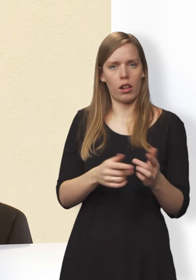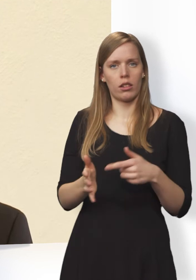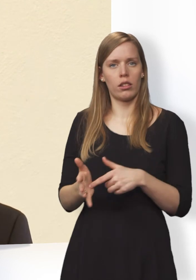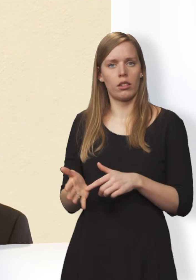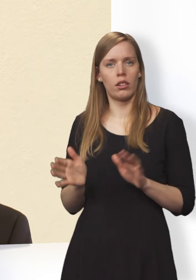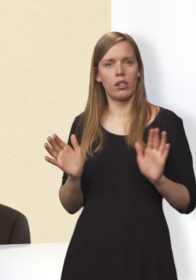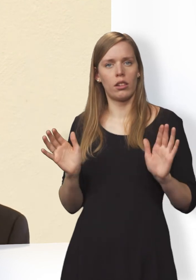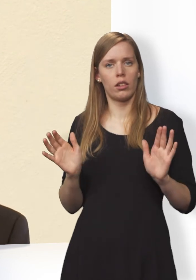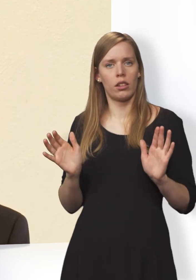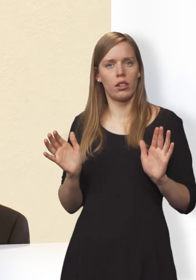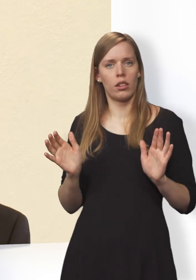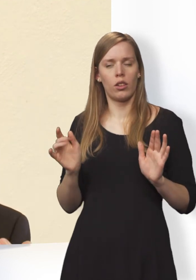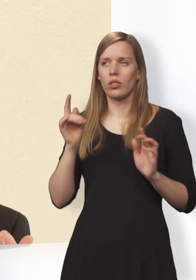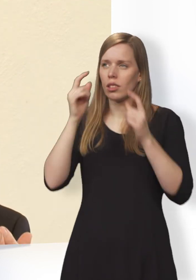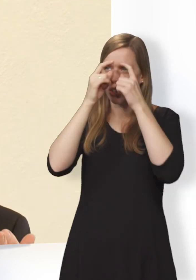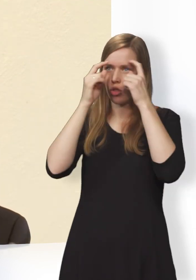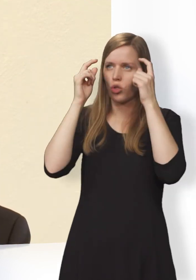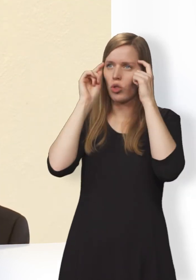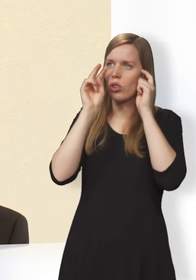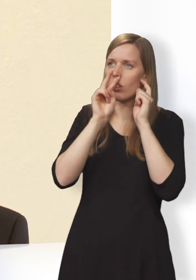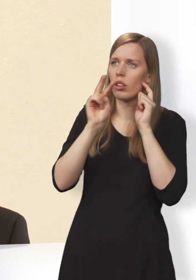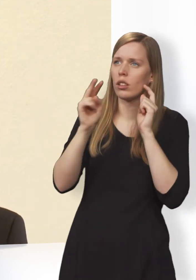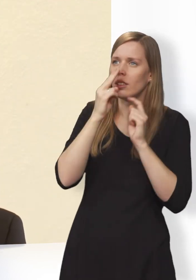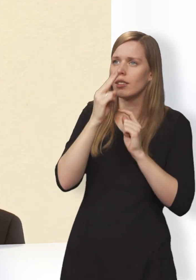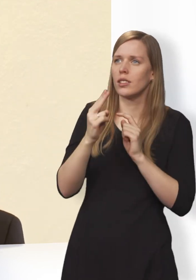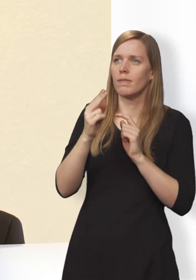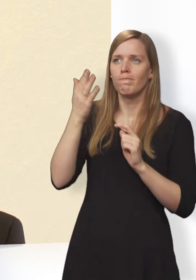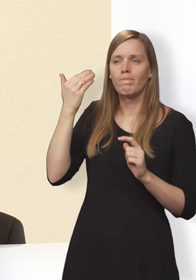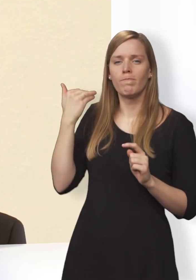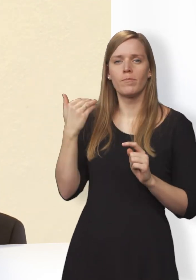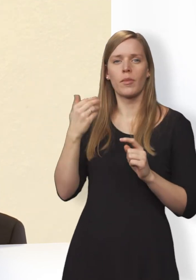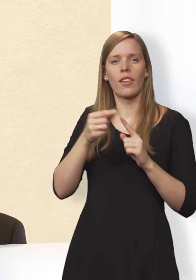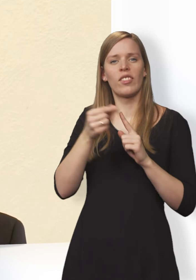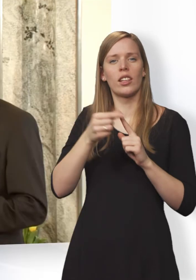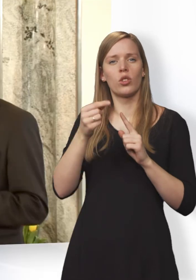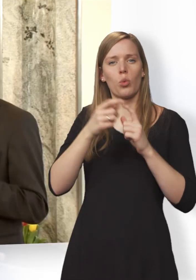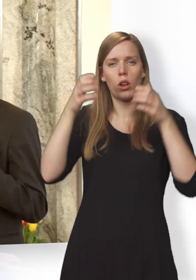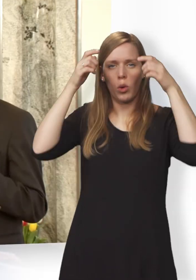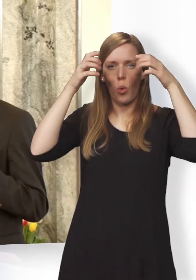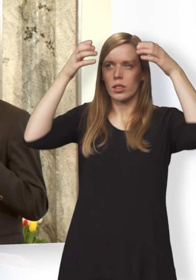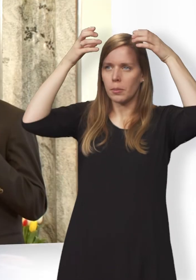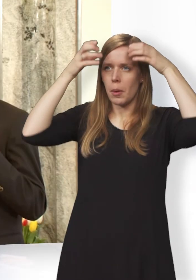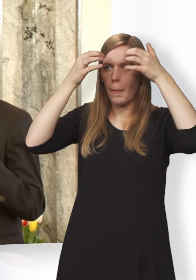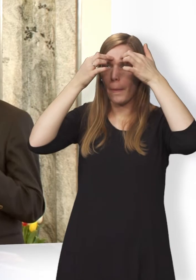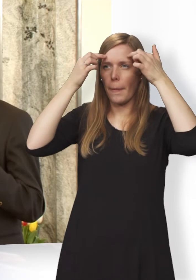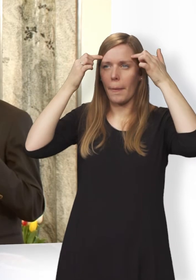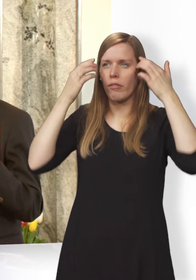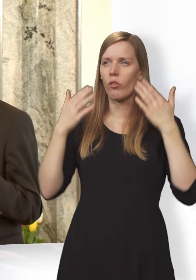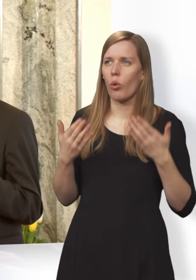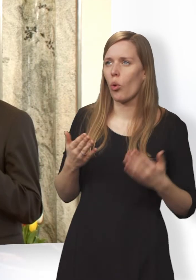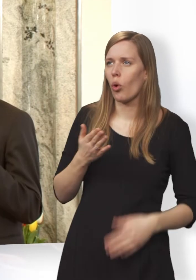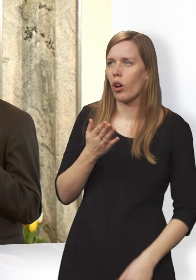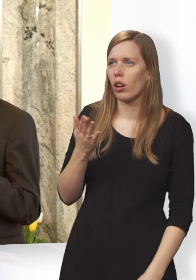und an der stirn sieht man die eindrücke der dornenkrone da ist unser